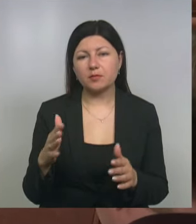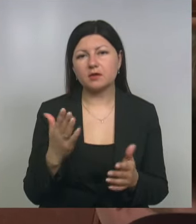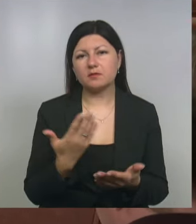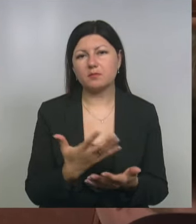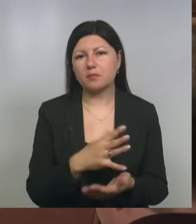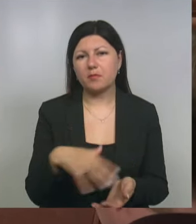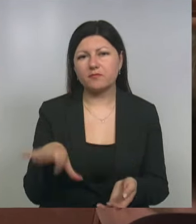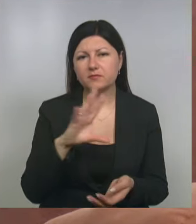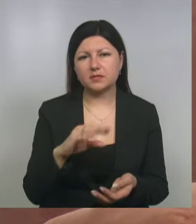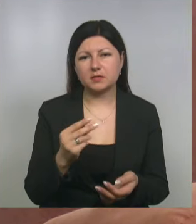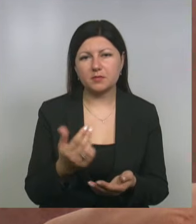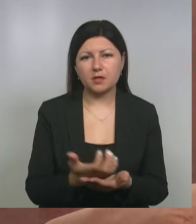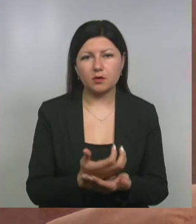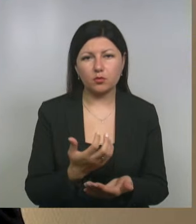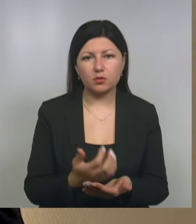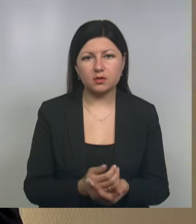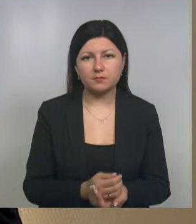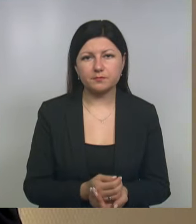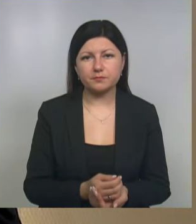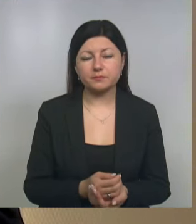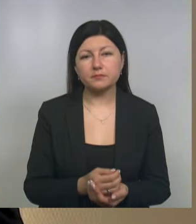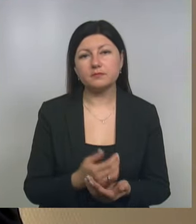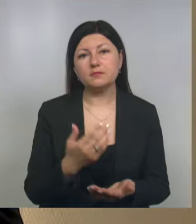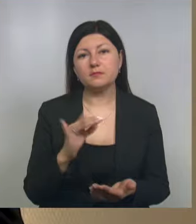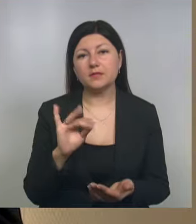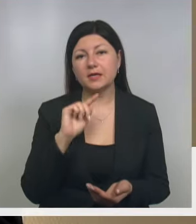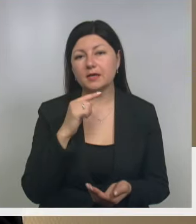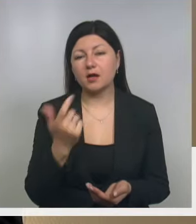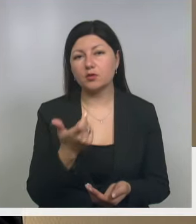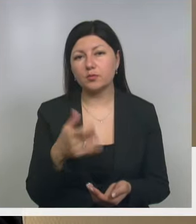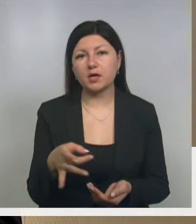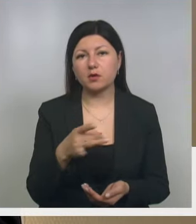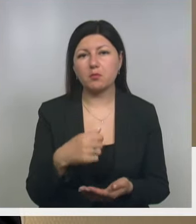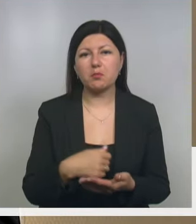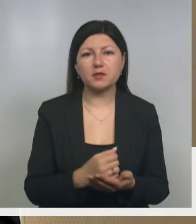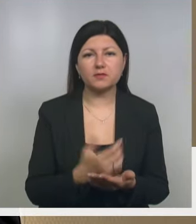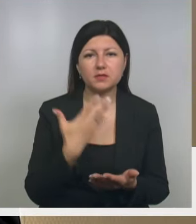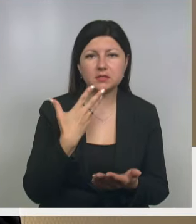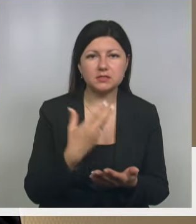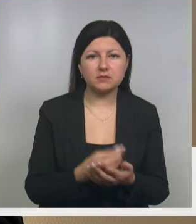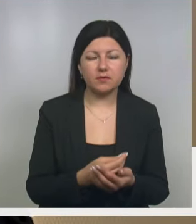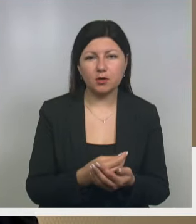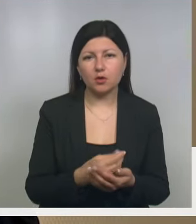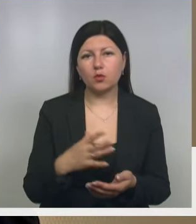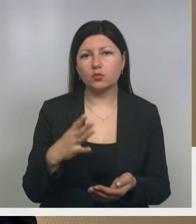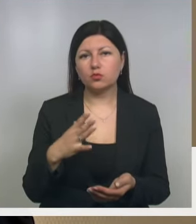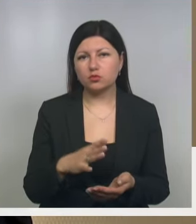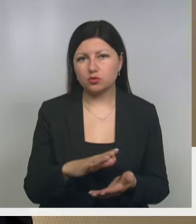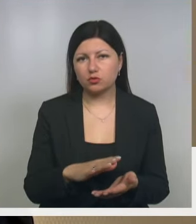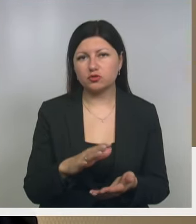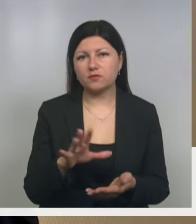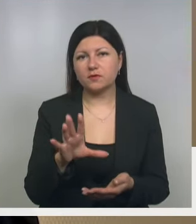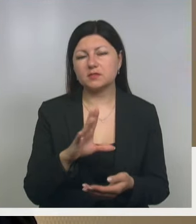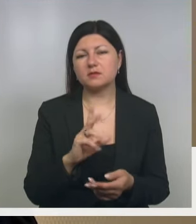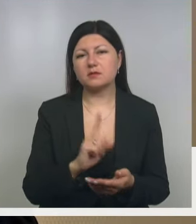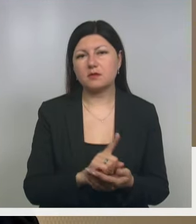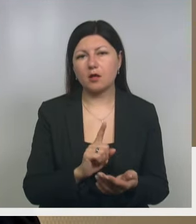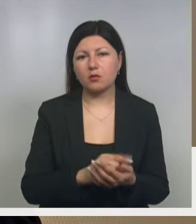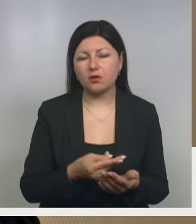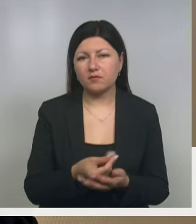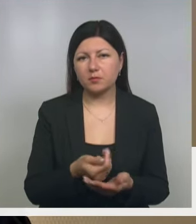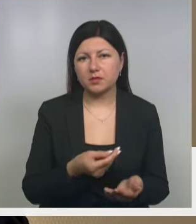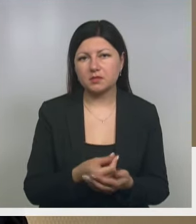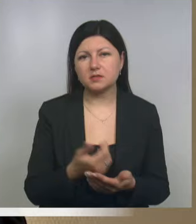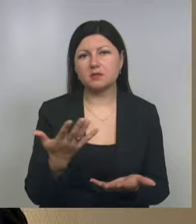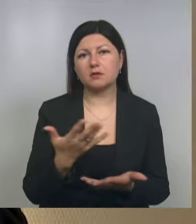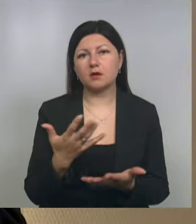по всем доходам. То есть экономика региона подтвердила свою устойчивость, налоговый потенциал, который